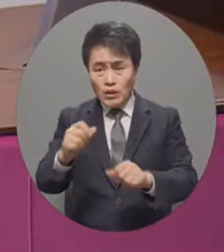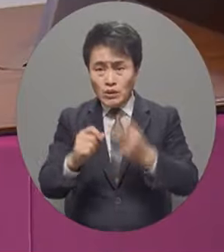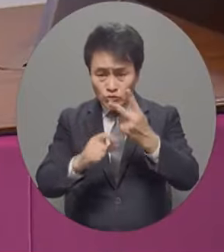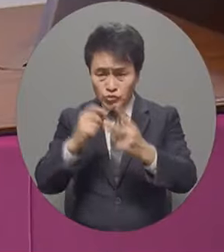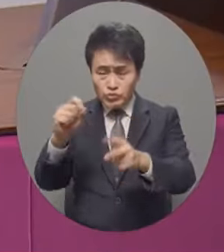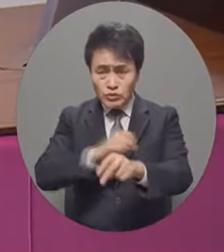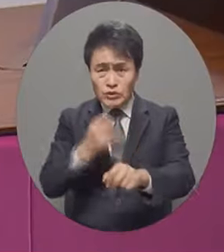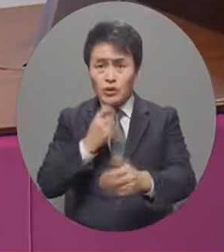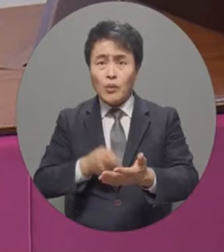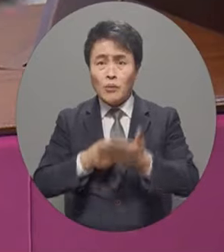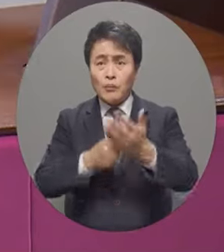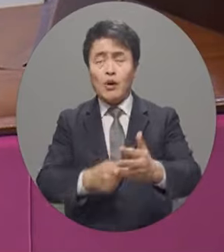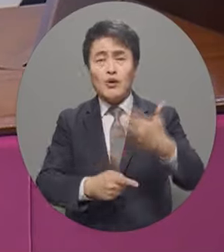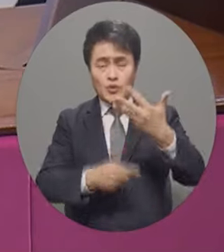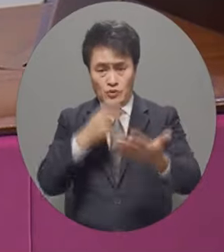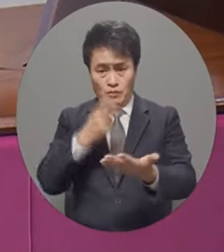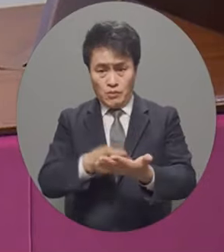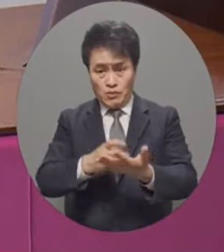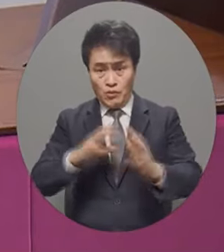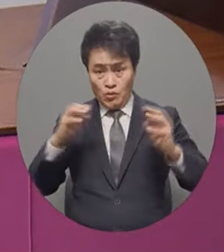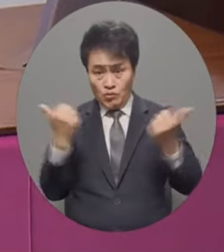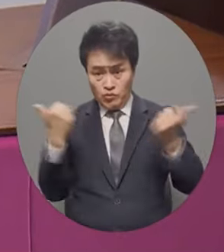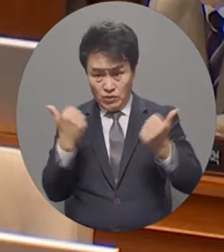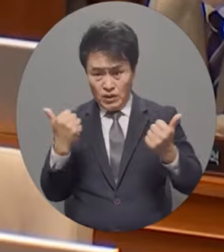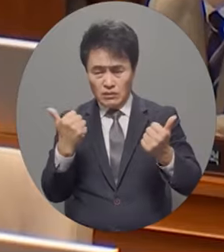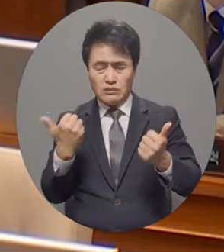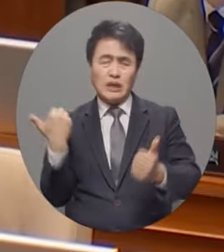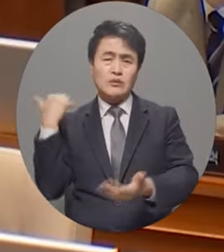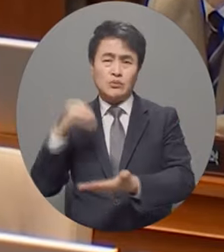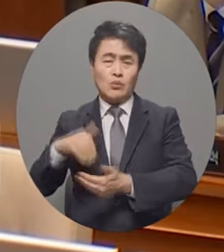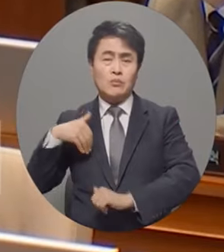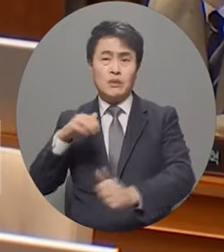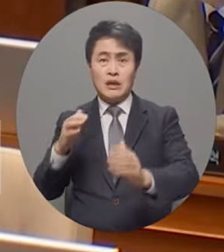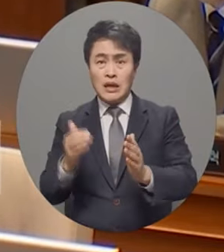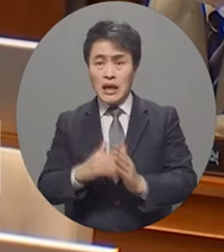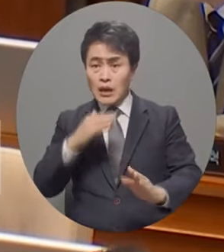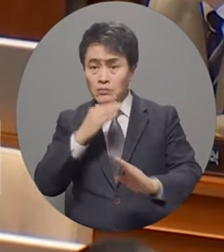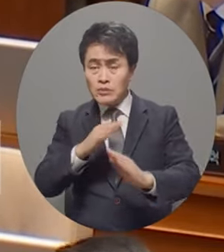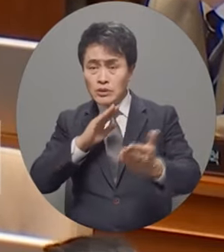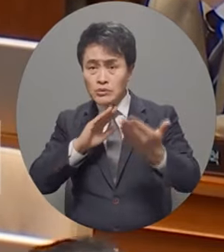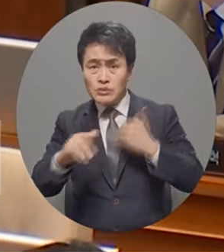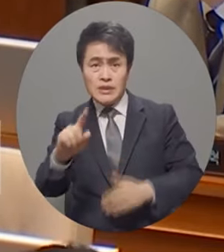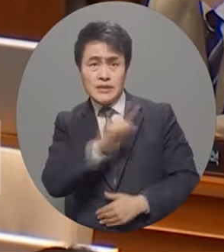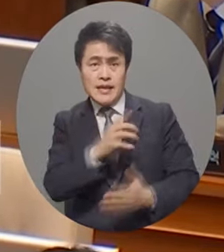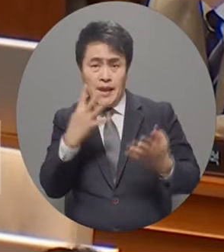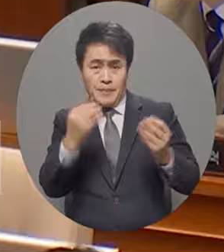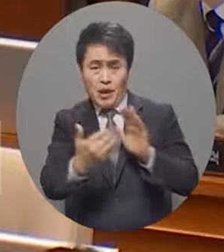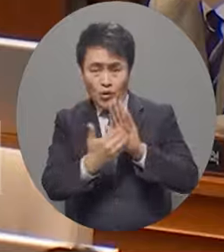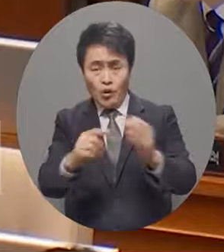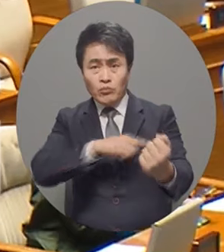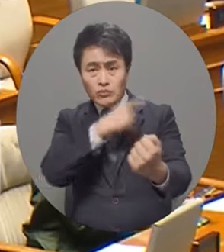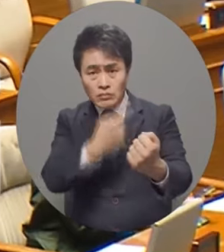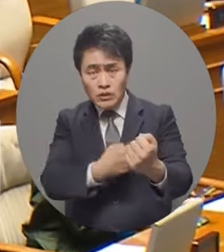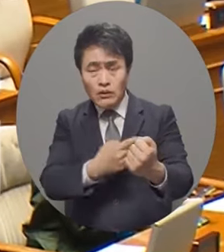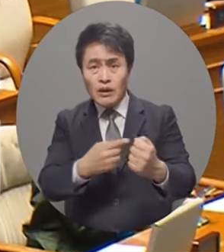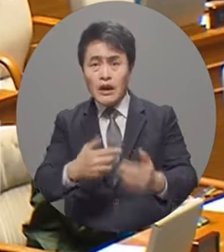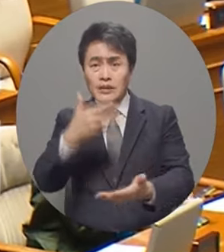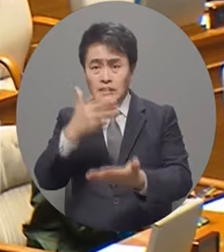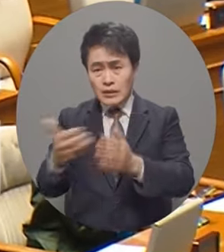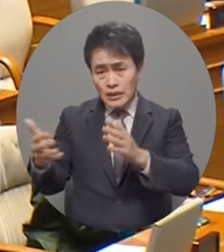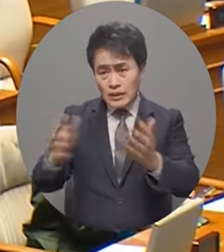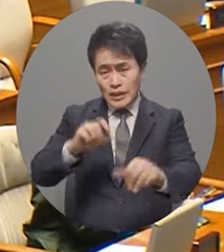쌍특검법까지 8개의 법안을 국회로 돌려보냈습니다. 민주화 이후 가장 많은 거부권 행사로 이태원